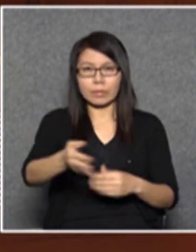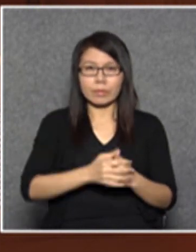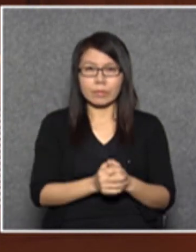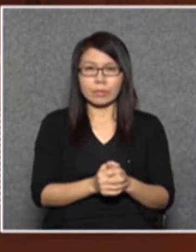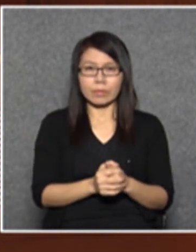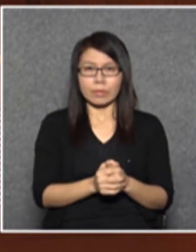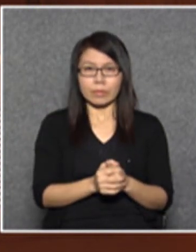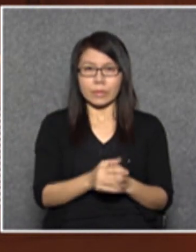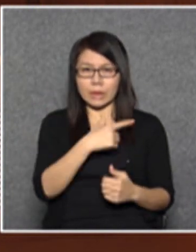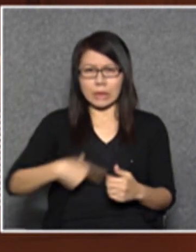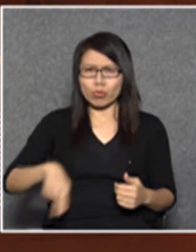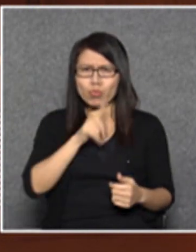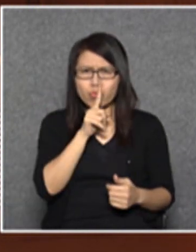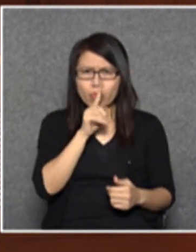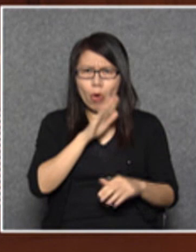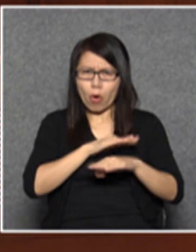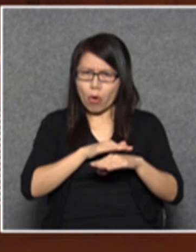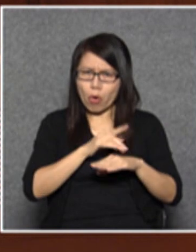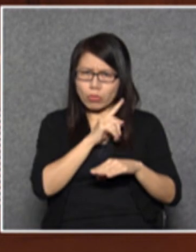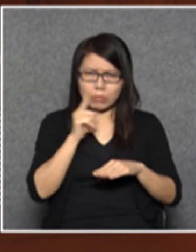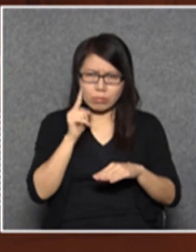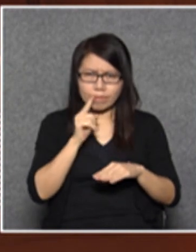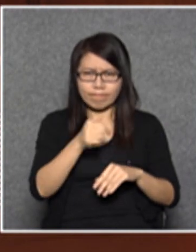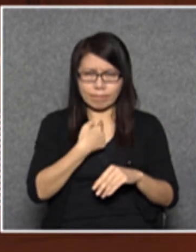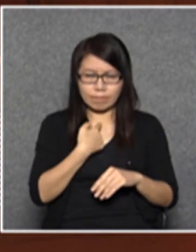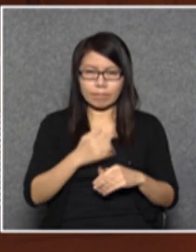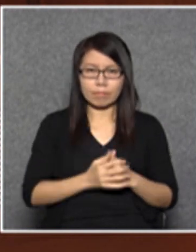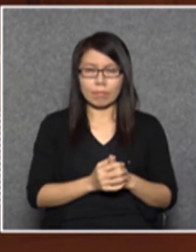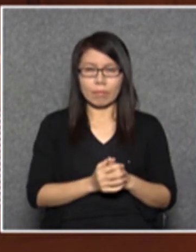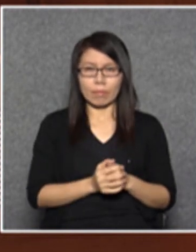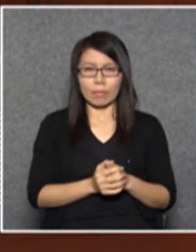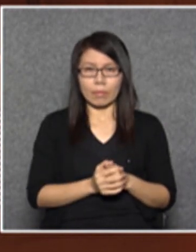請議員保持肅靜，請議員肅靜。